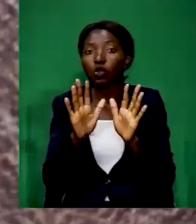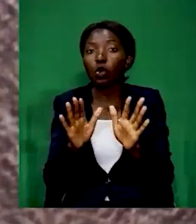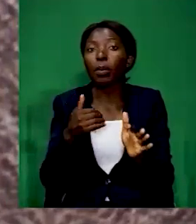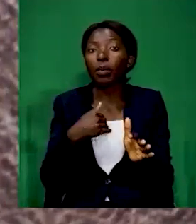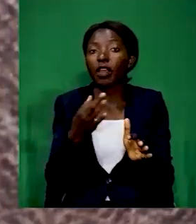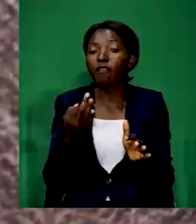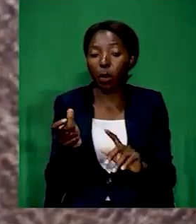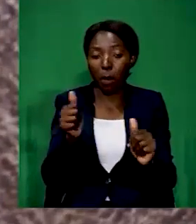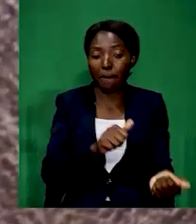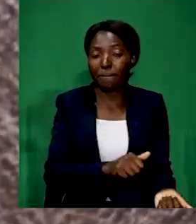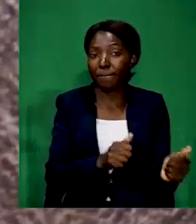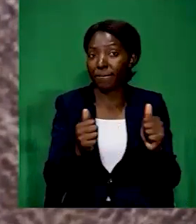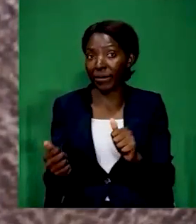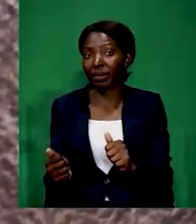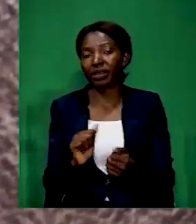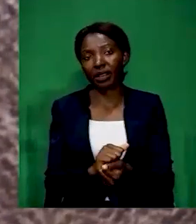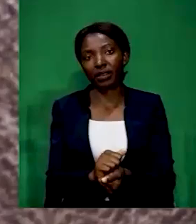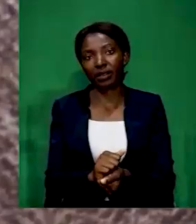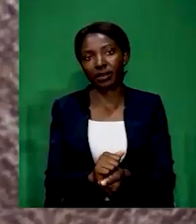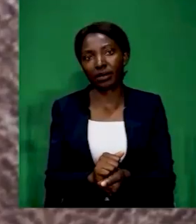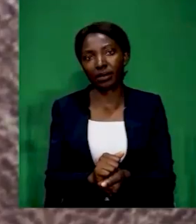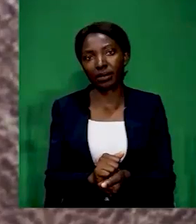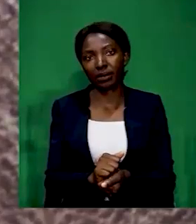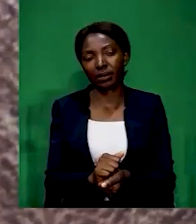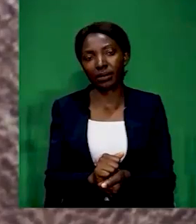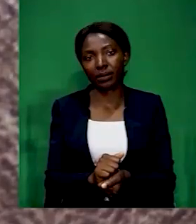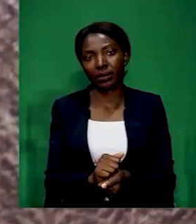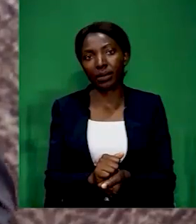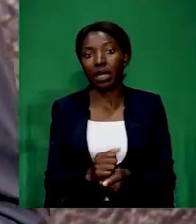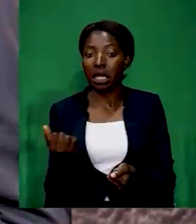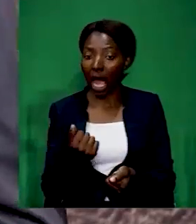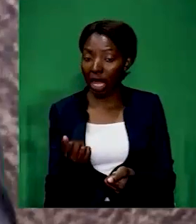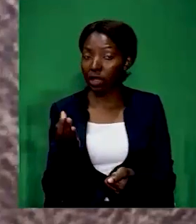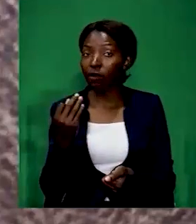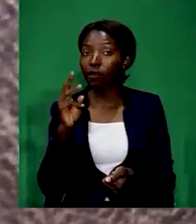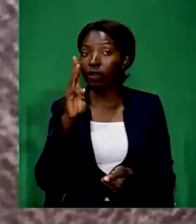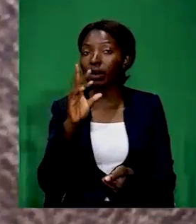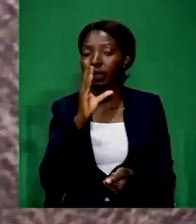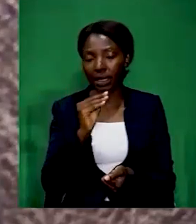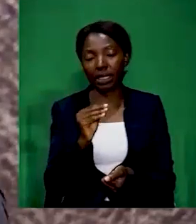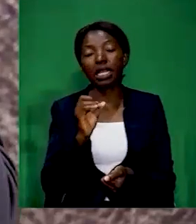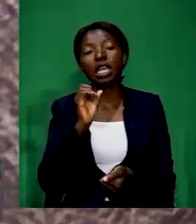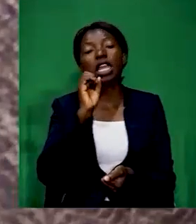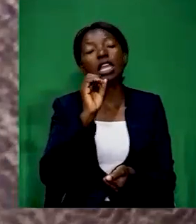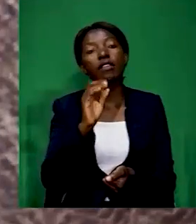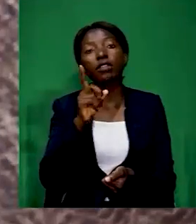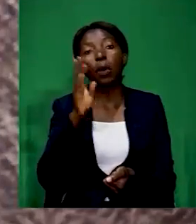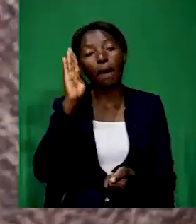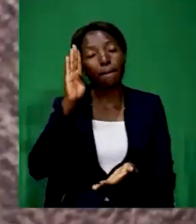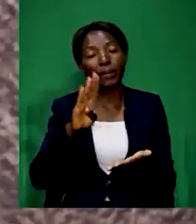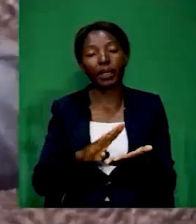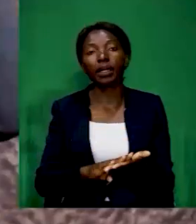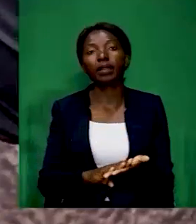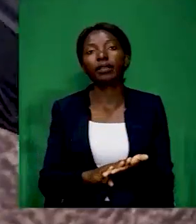chingandi dzivisa kuti ndirege kubhabhatidzwa minduro ya Filipo inoti kana